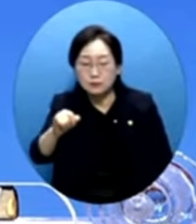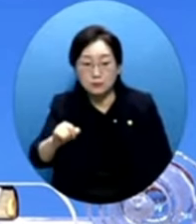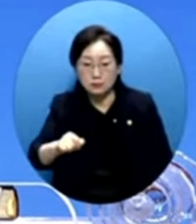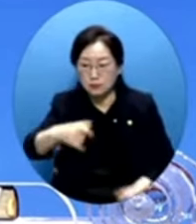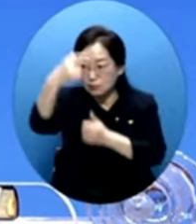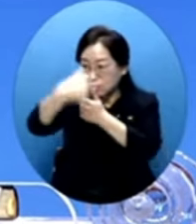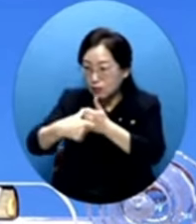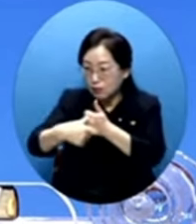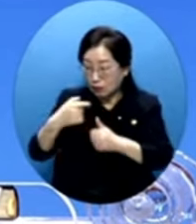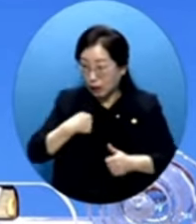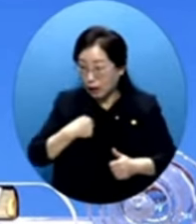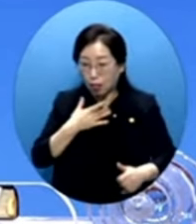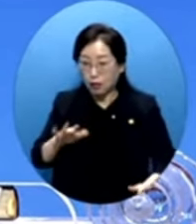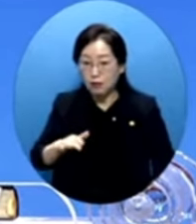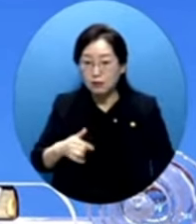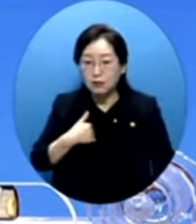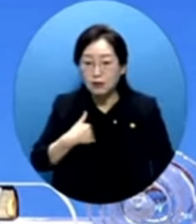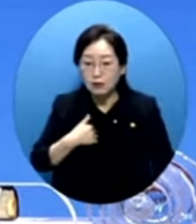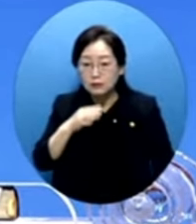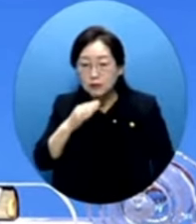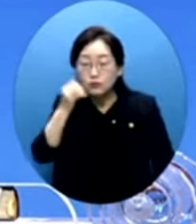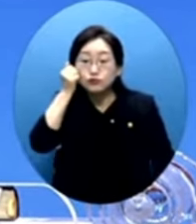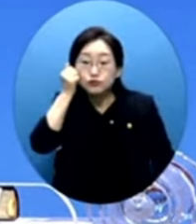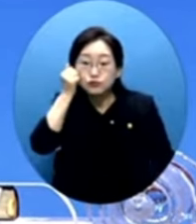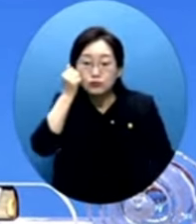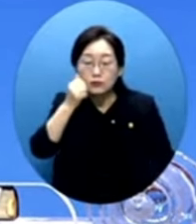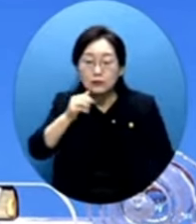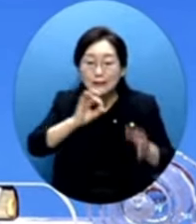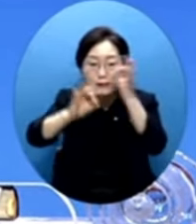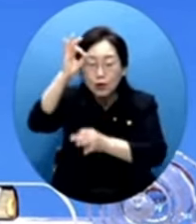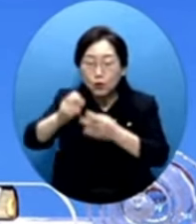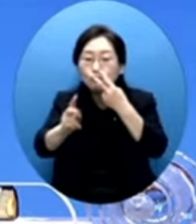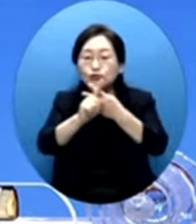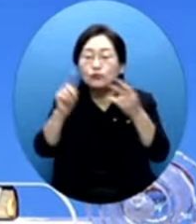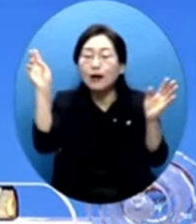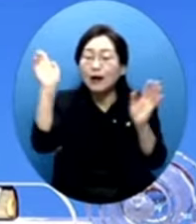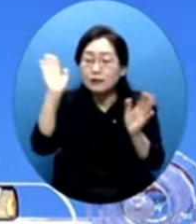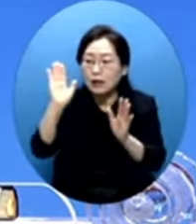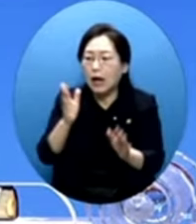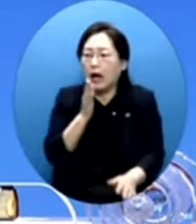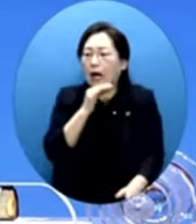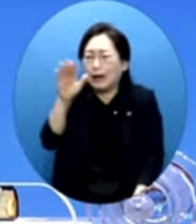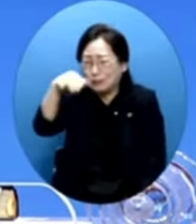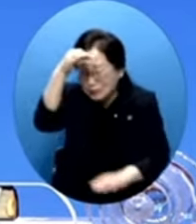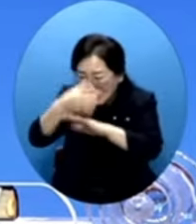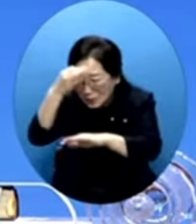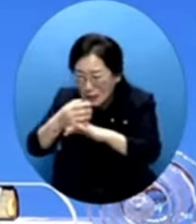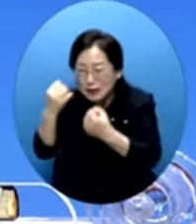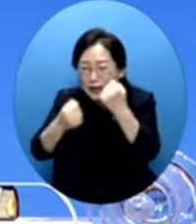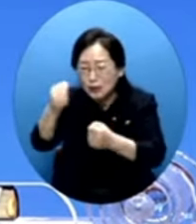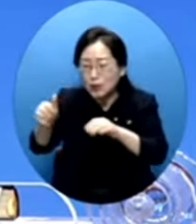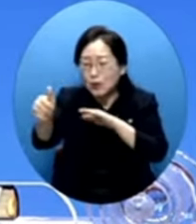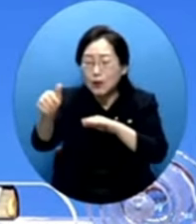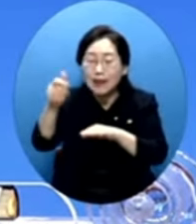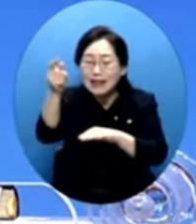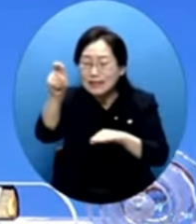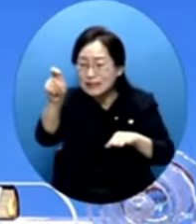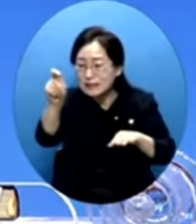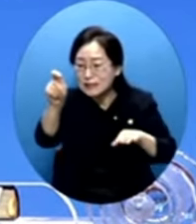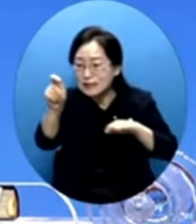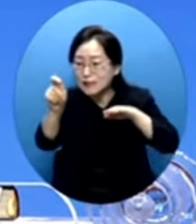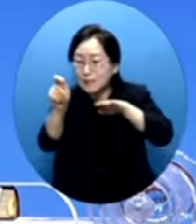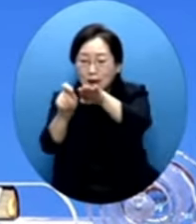갇혔는데 실제로 사고 중학생들이 와서 아 저희들이 자전거로들이 봤다고 얘기를 했어도